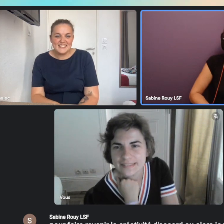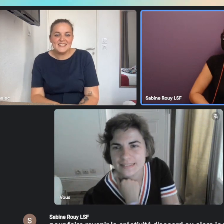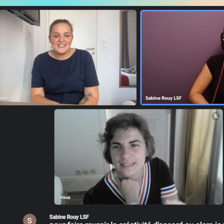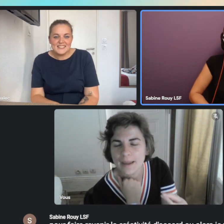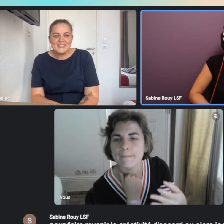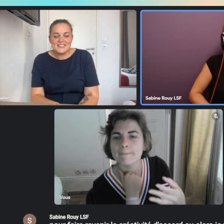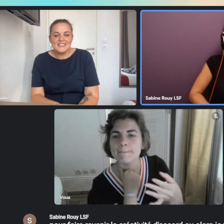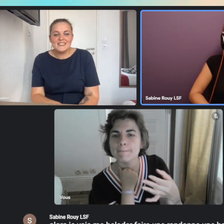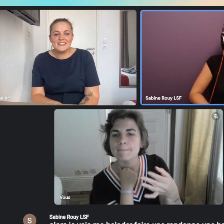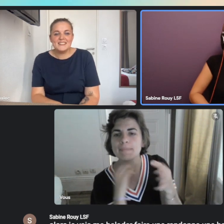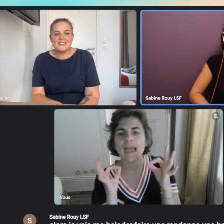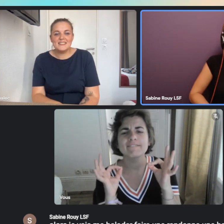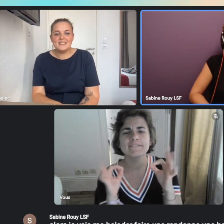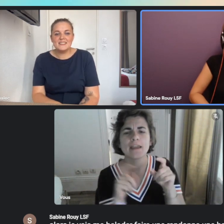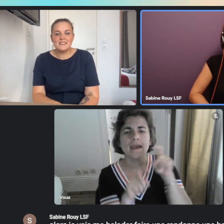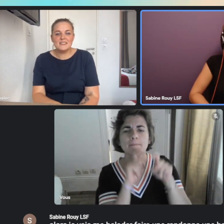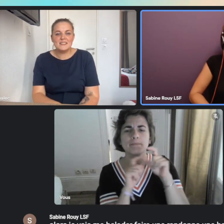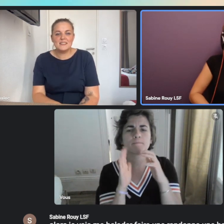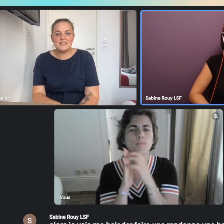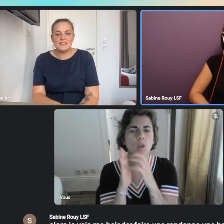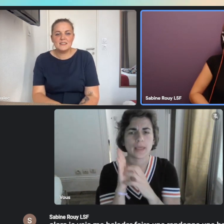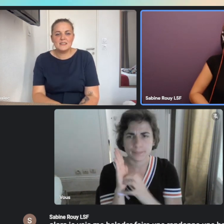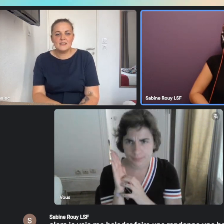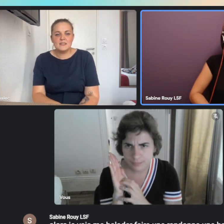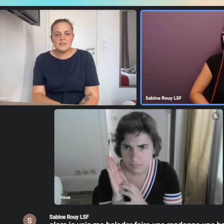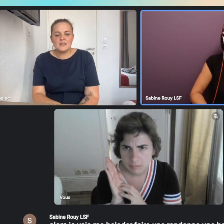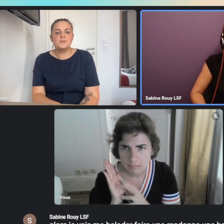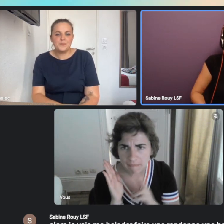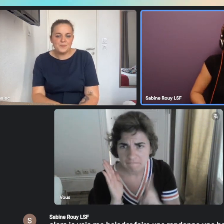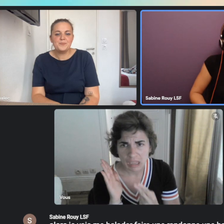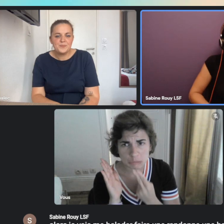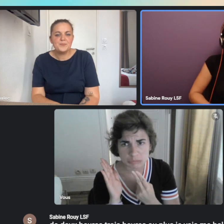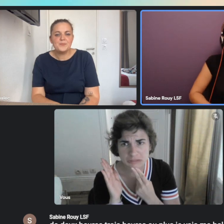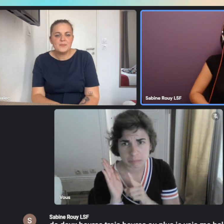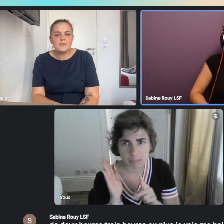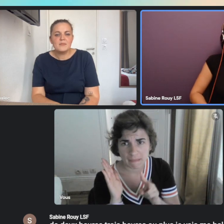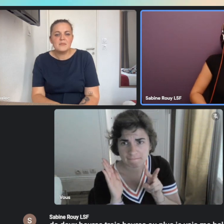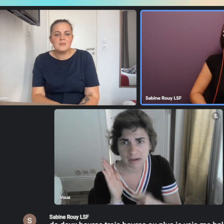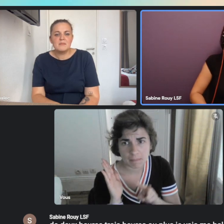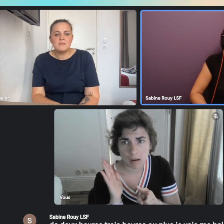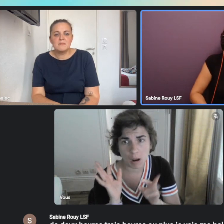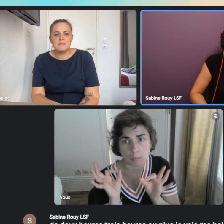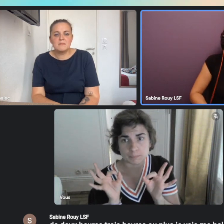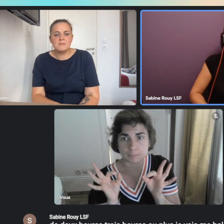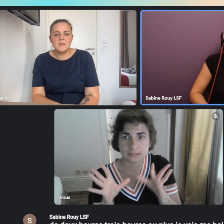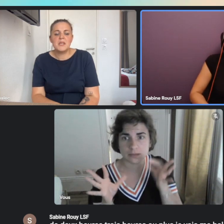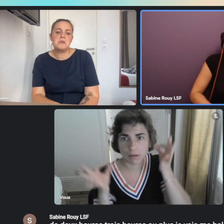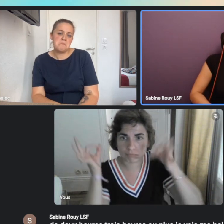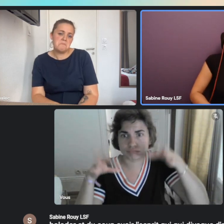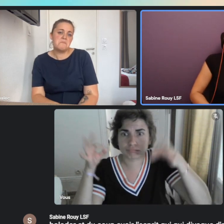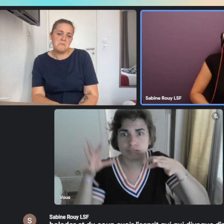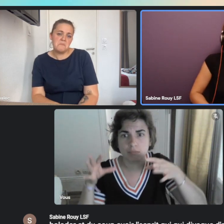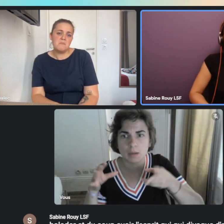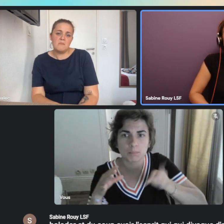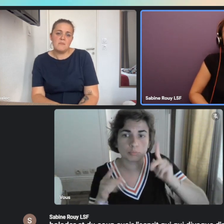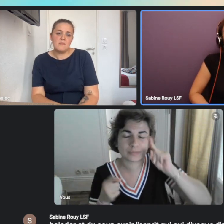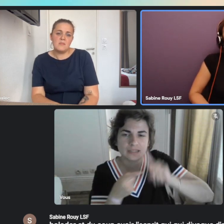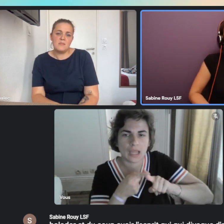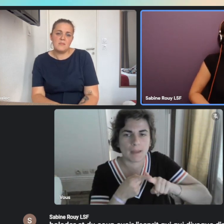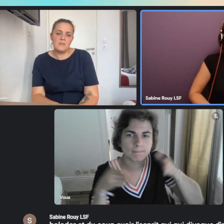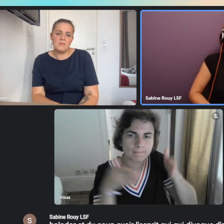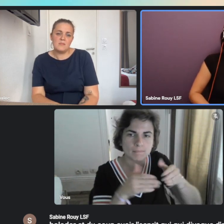Alors, il y a une personne qui dit, concernant donc je reviens un petit peu en arrière, concernant le bullet journal qu'elle n'utilise pas